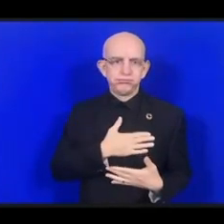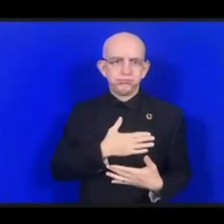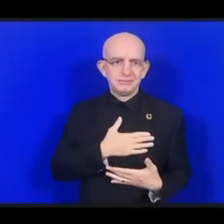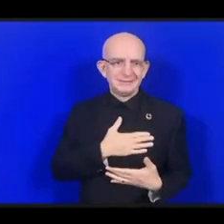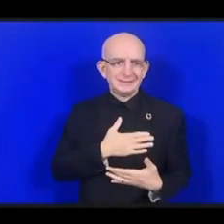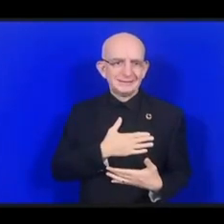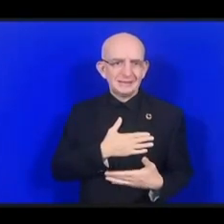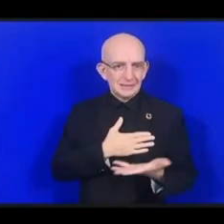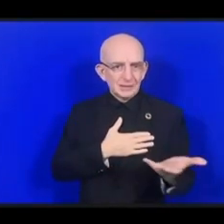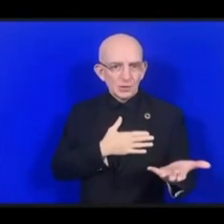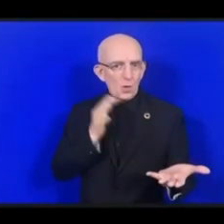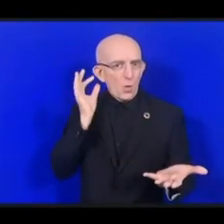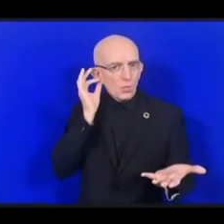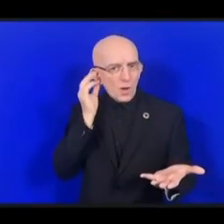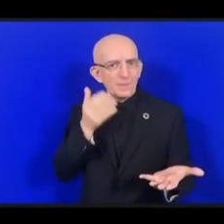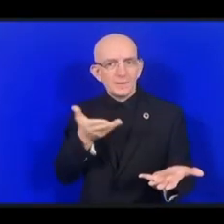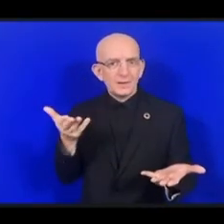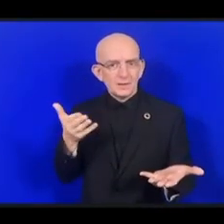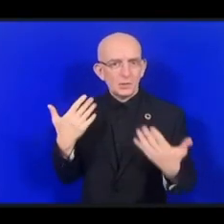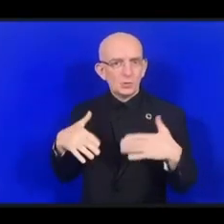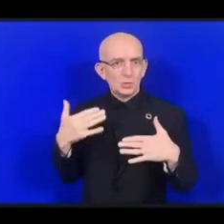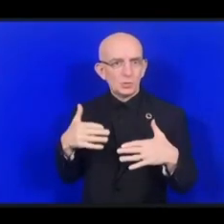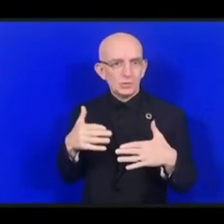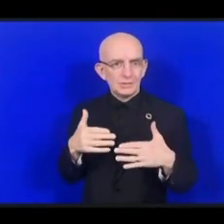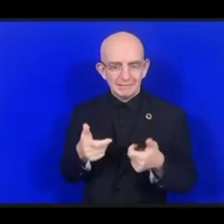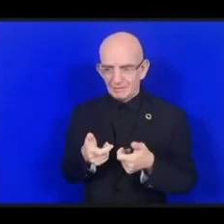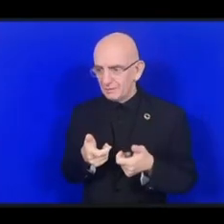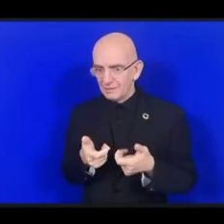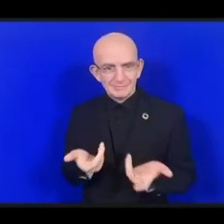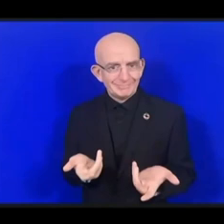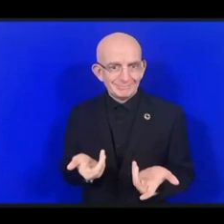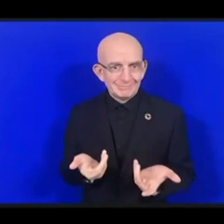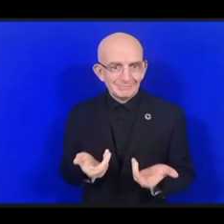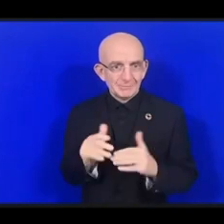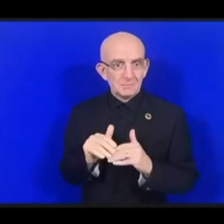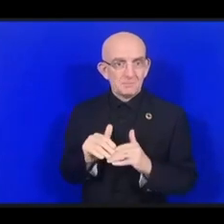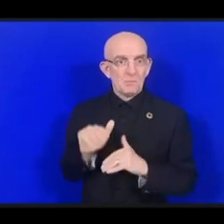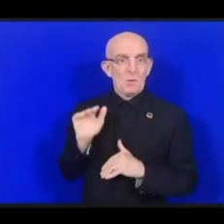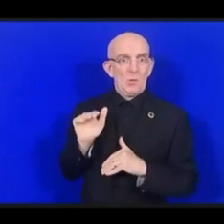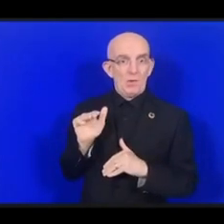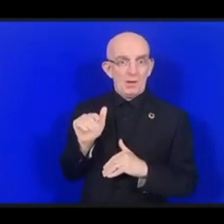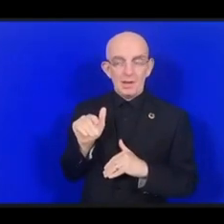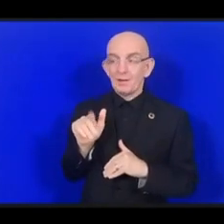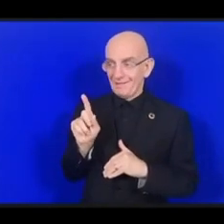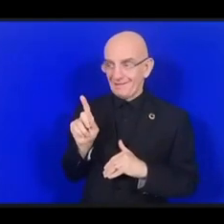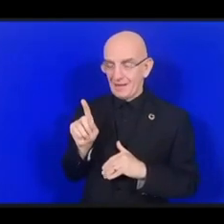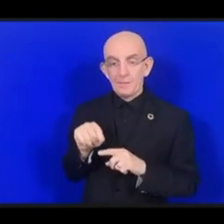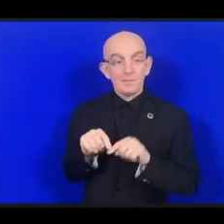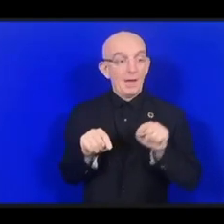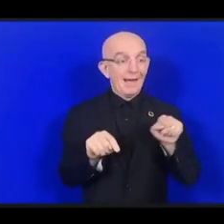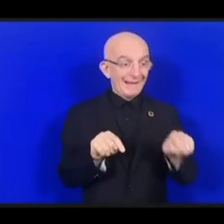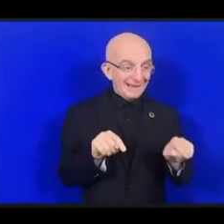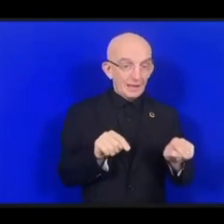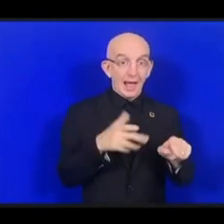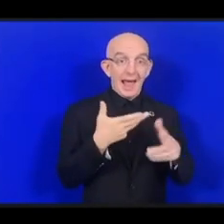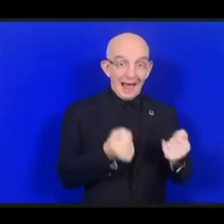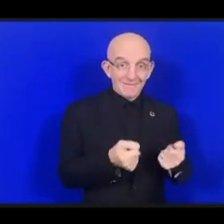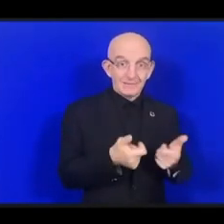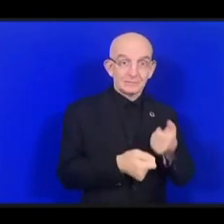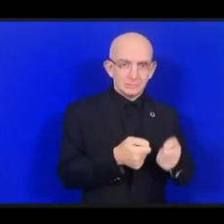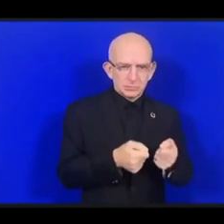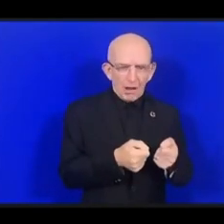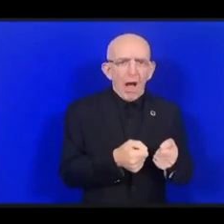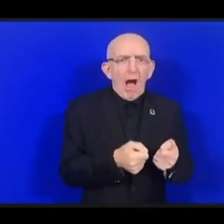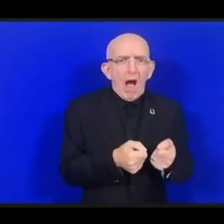اكثر من نظرائهن من الرجال وبعيدا عن الفجوه الرقميه تنتشر المعلومات المضلله والمعلومات